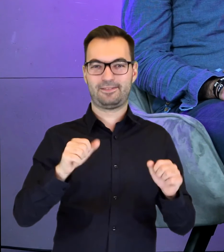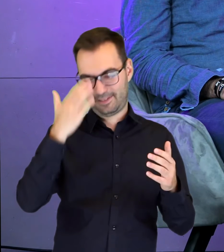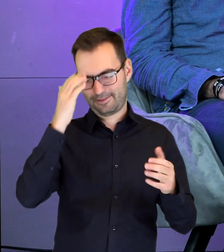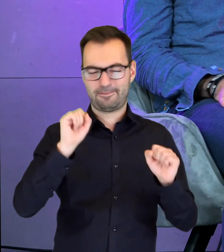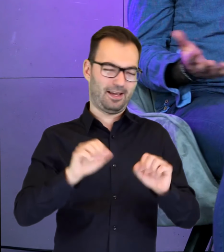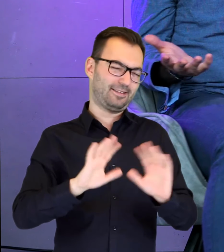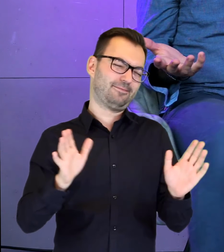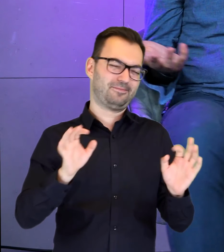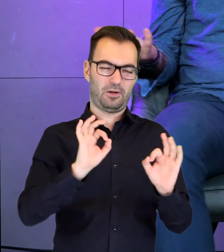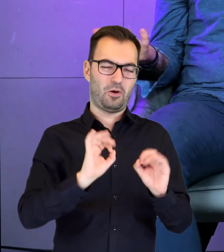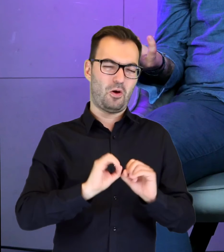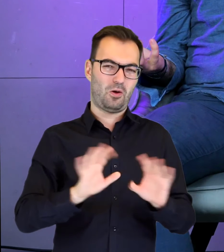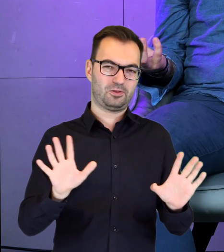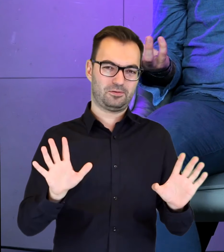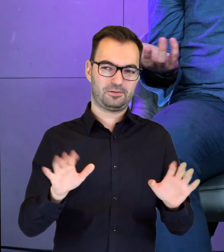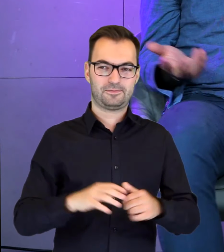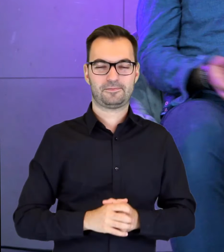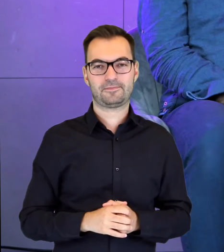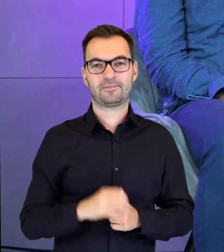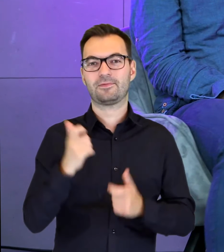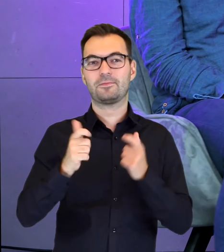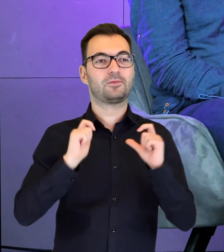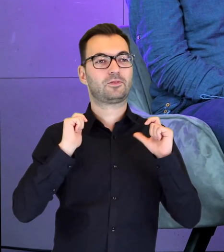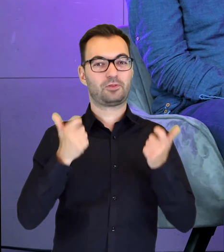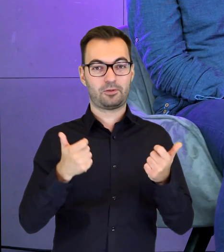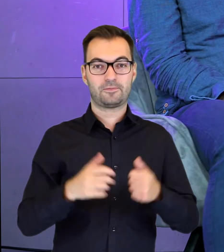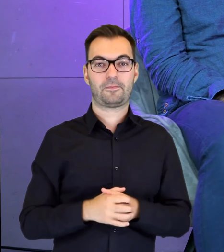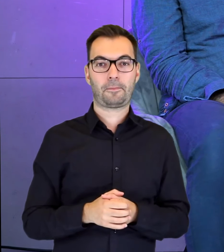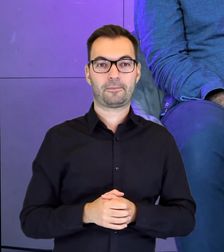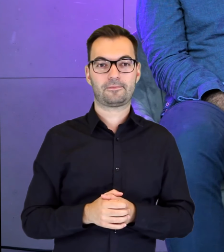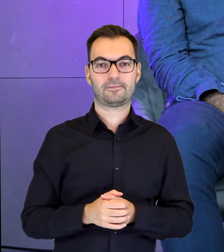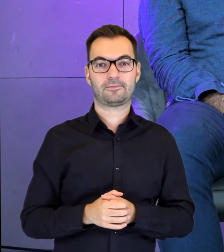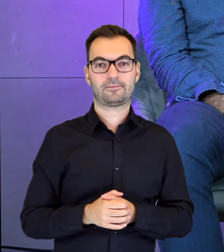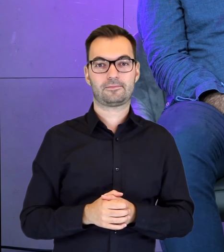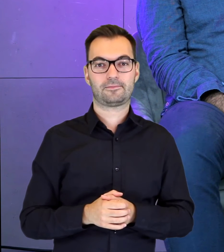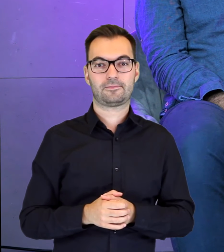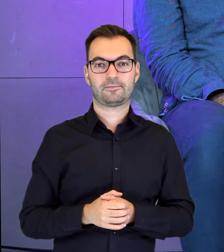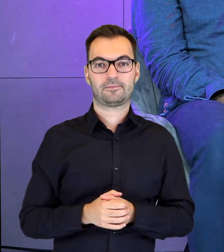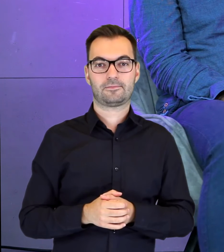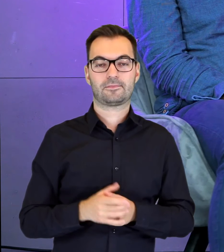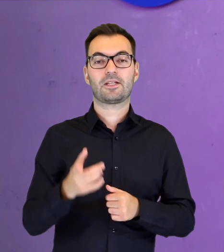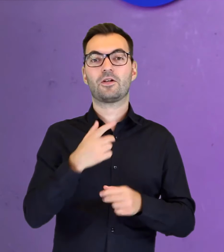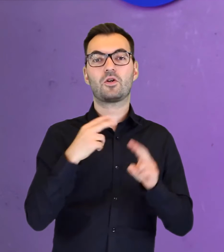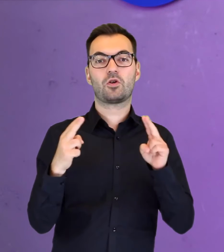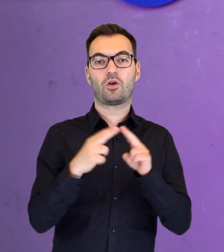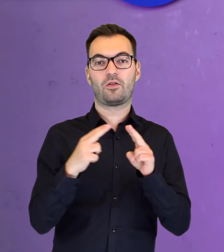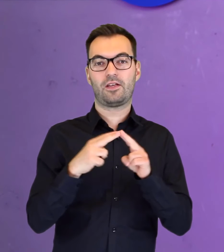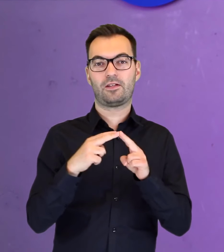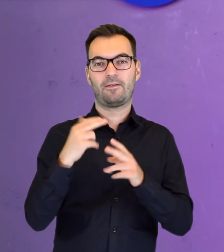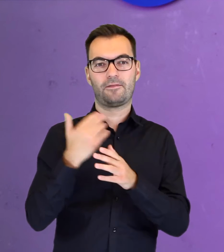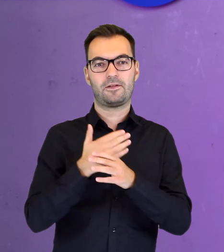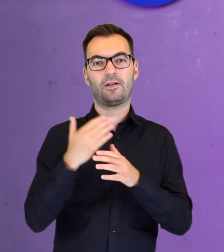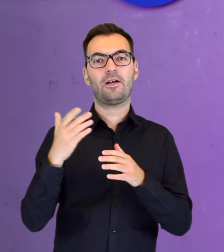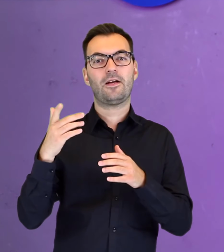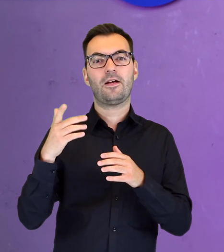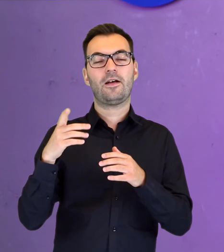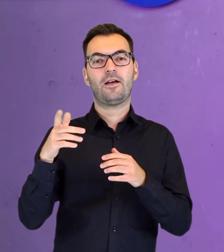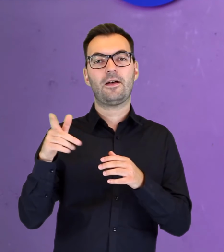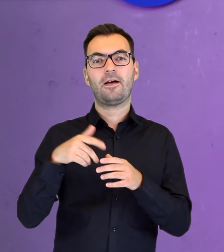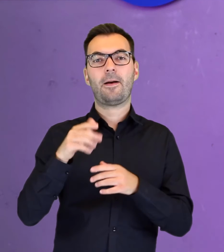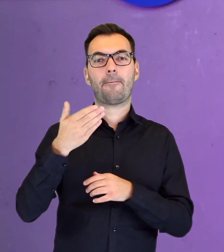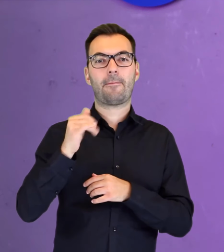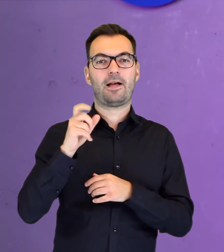Jak wyjąć Okej jak Banko jak w banku i co zrobiłem skontaktowaliśmy się z